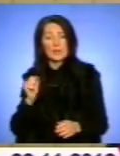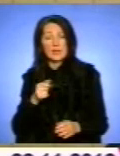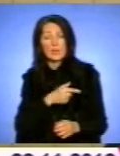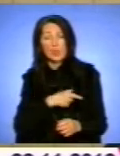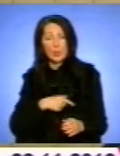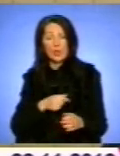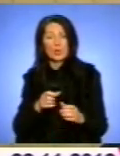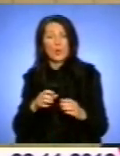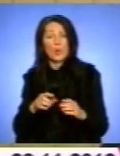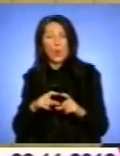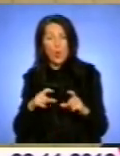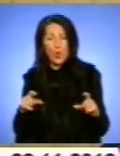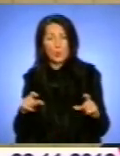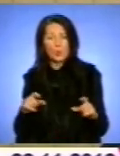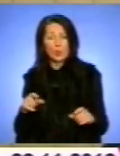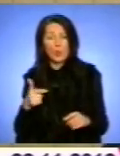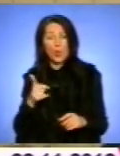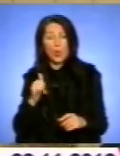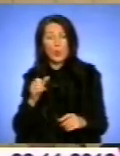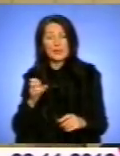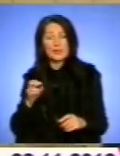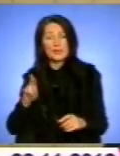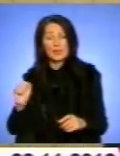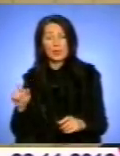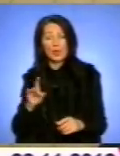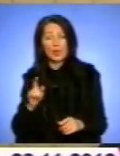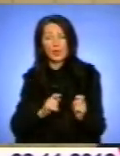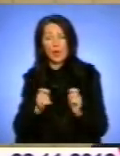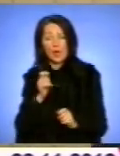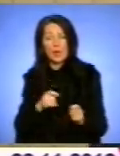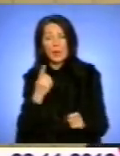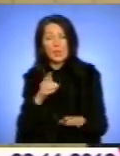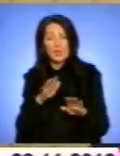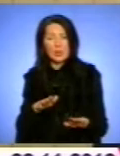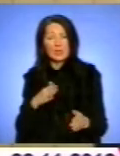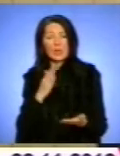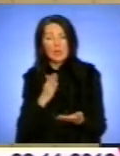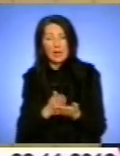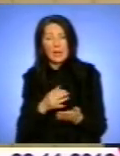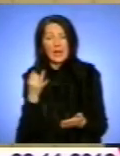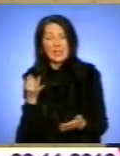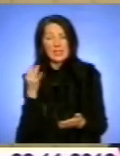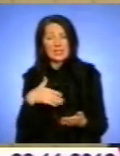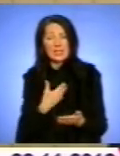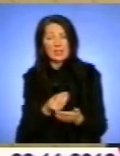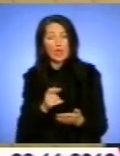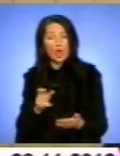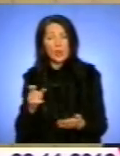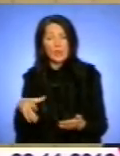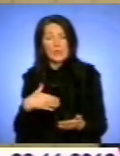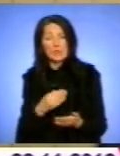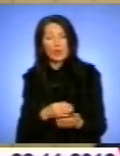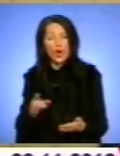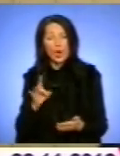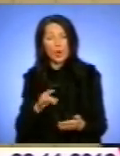корпусу Гусятинської районної ради, на перше місце ставити насамперед інтереси своїх громадян, свого